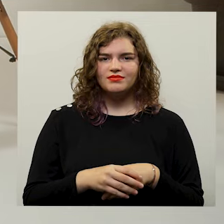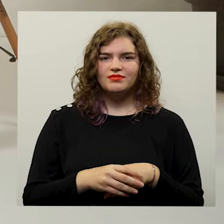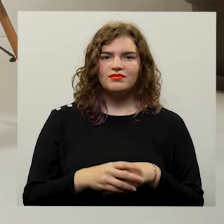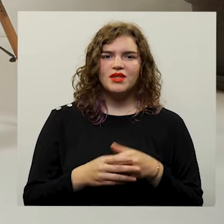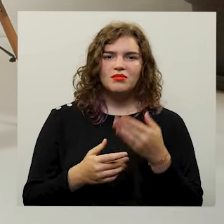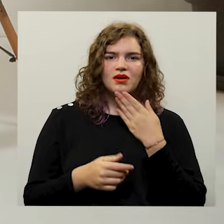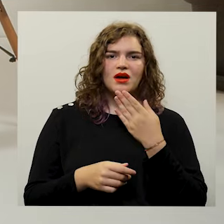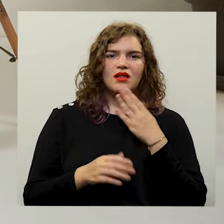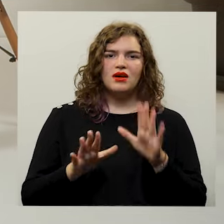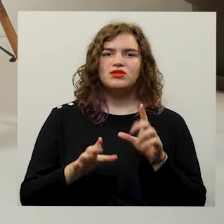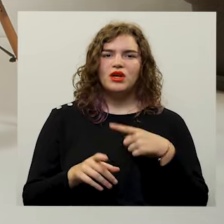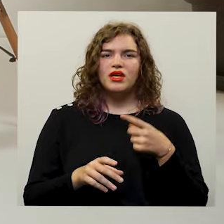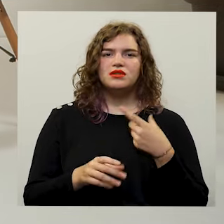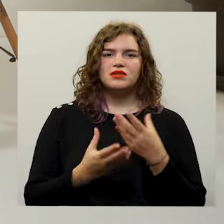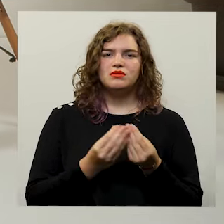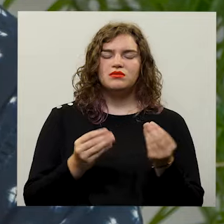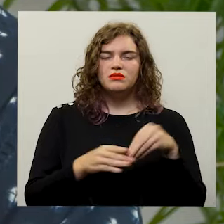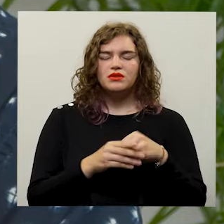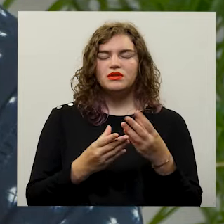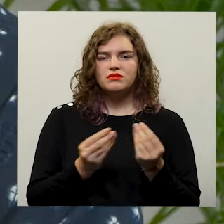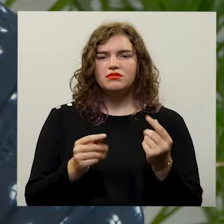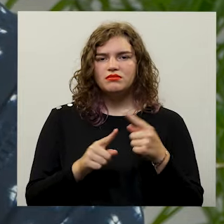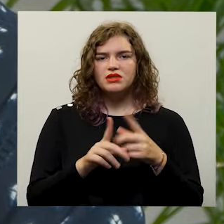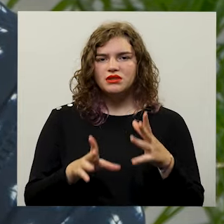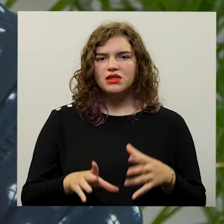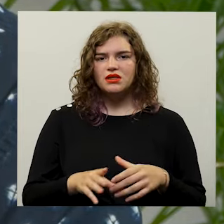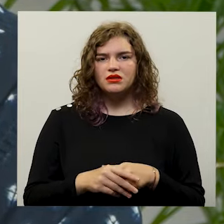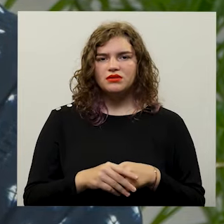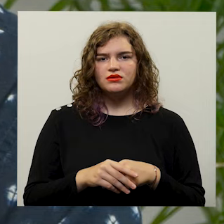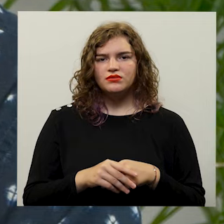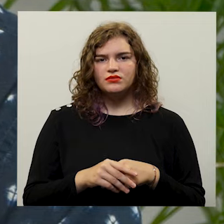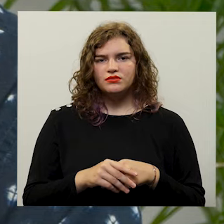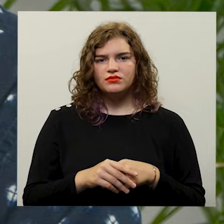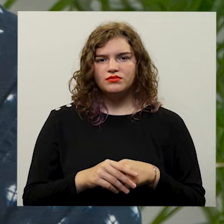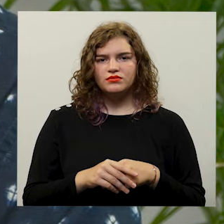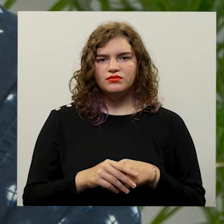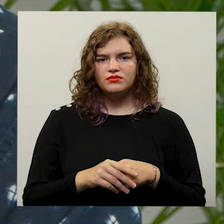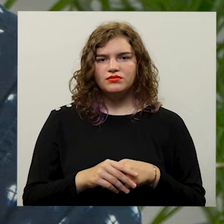păcate, așa este în multe biserici și